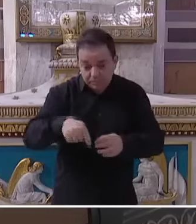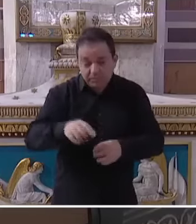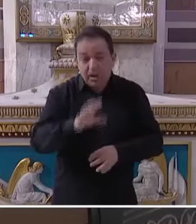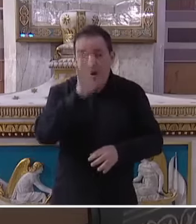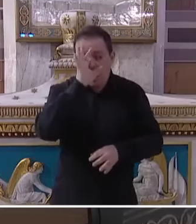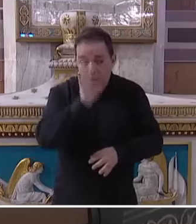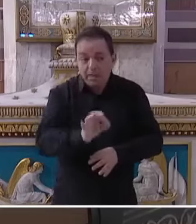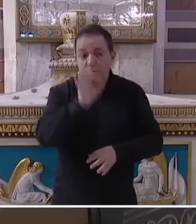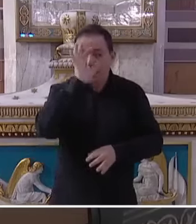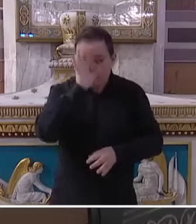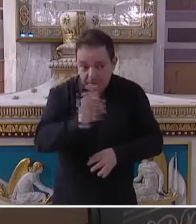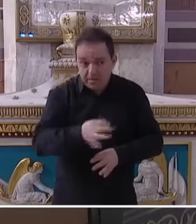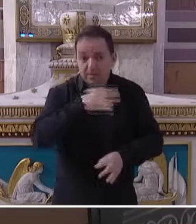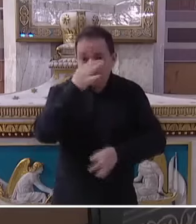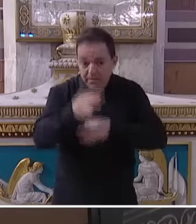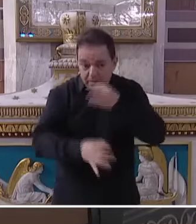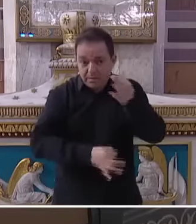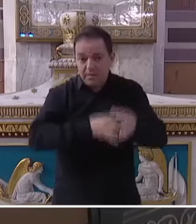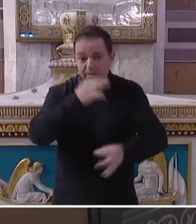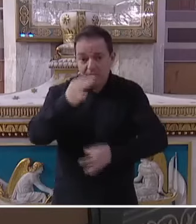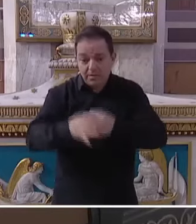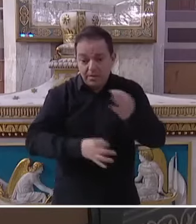«Αμήν, αμήν, λέγω ημήν,